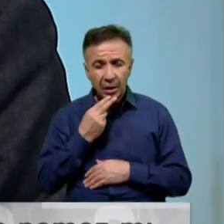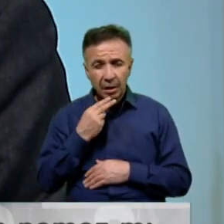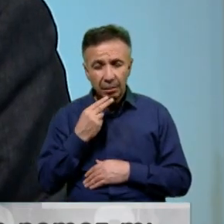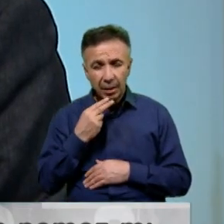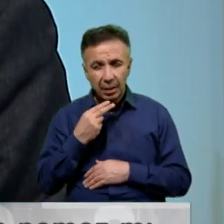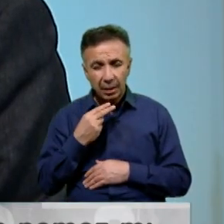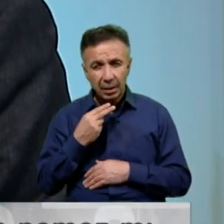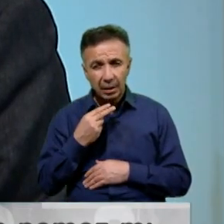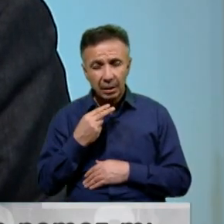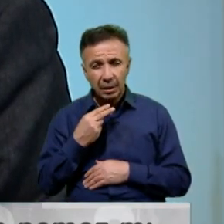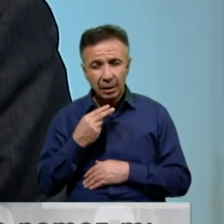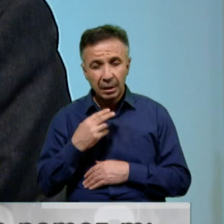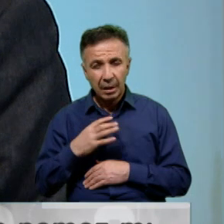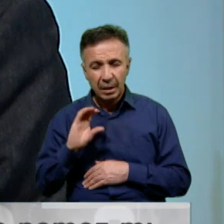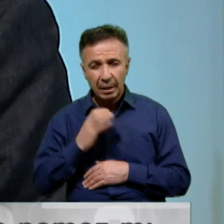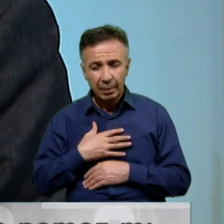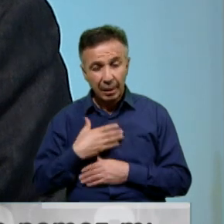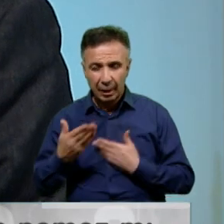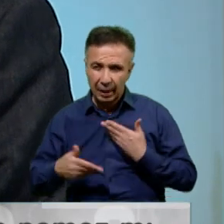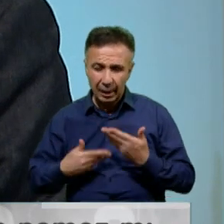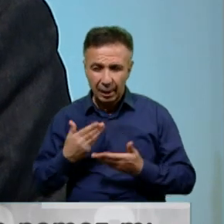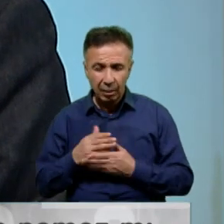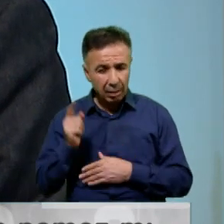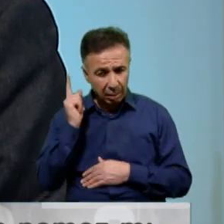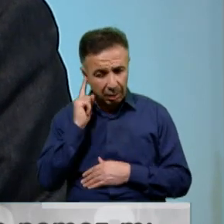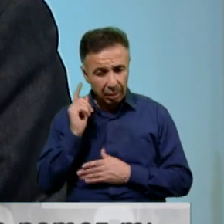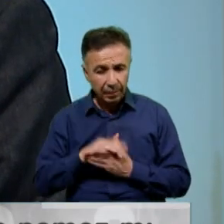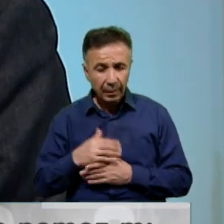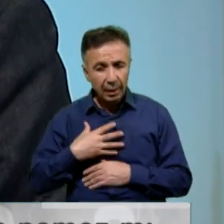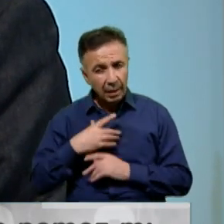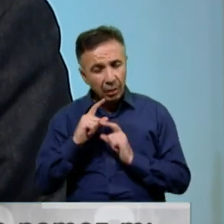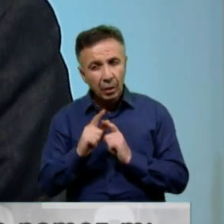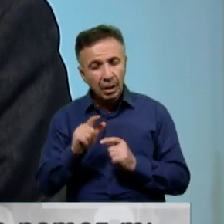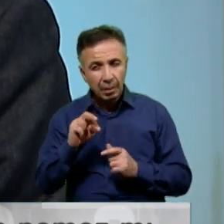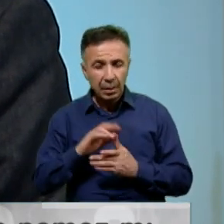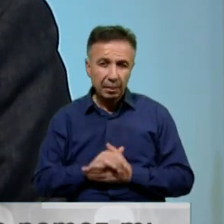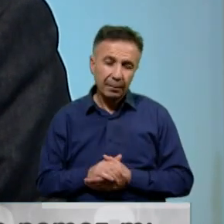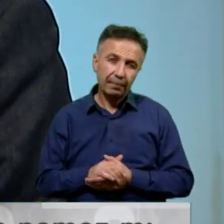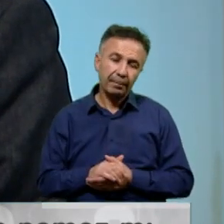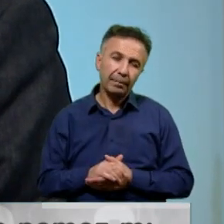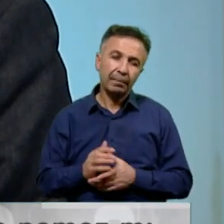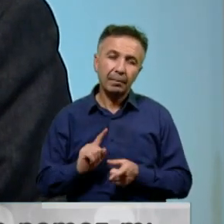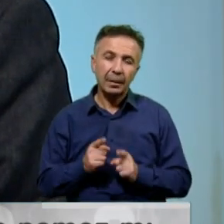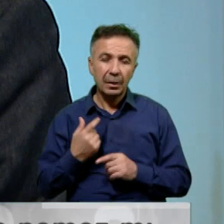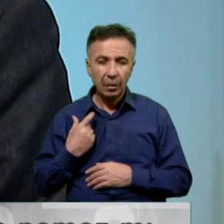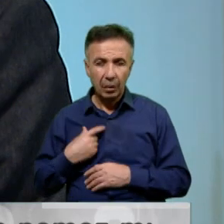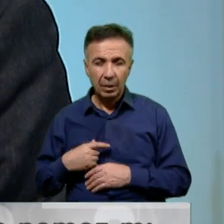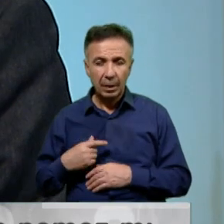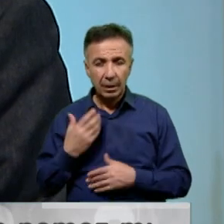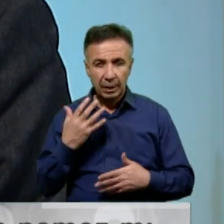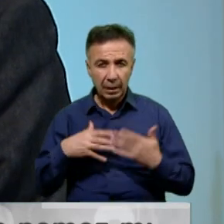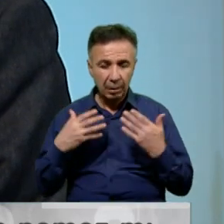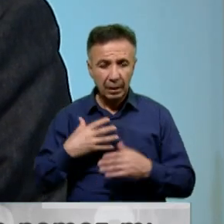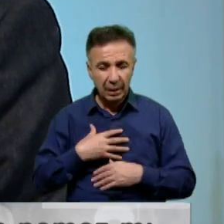bir şeyler anlatıyorlardır. İşte Diyanet'e soralım gibi yahut değişik özel televizyonlardaki